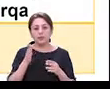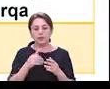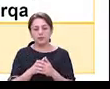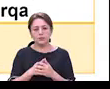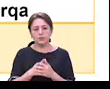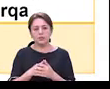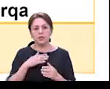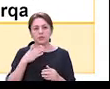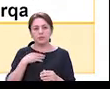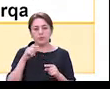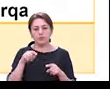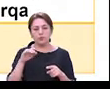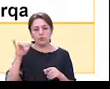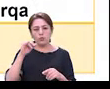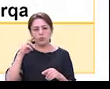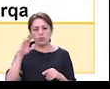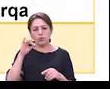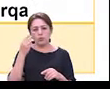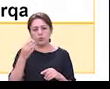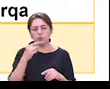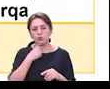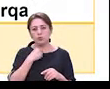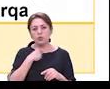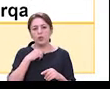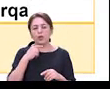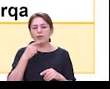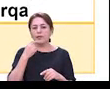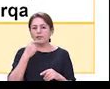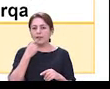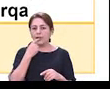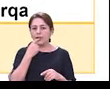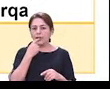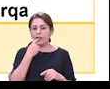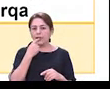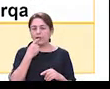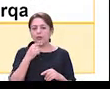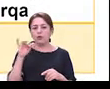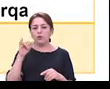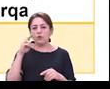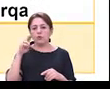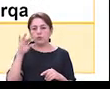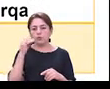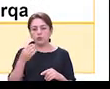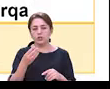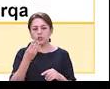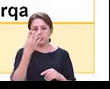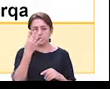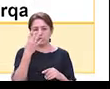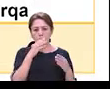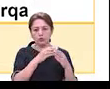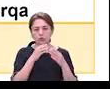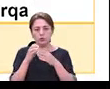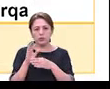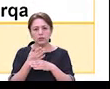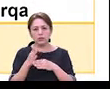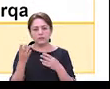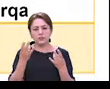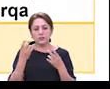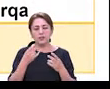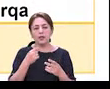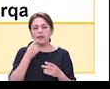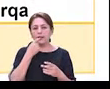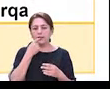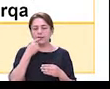Demak, biz bu undosh tovushlarni til undoshlarining 4-ta guruhiga ajratishimiz kerak. Til